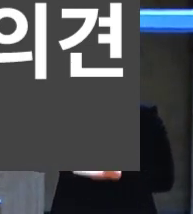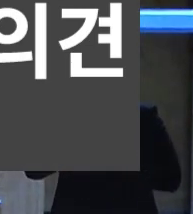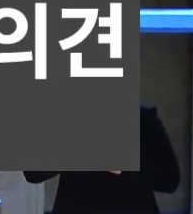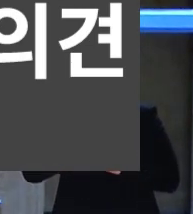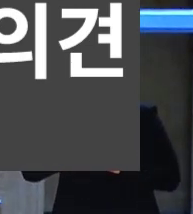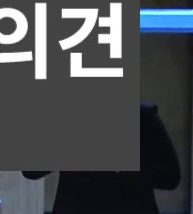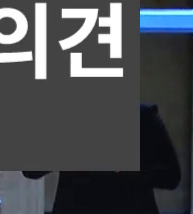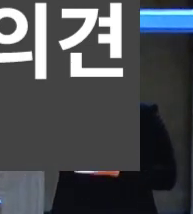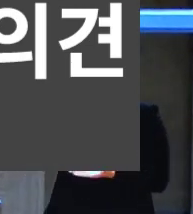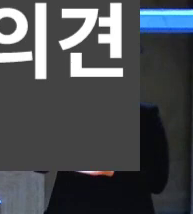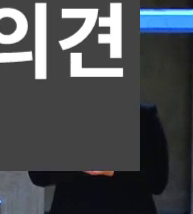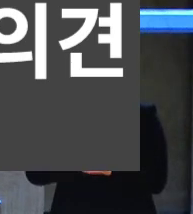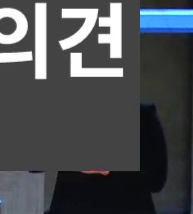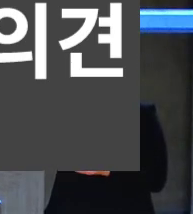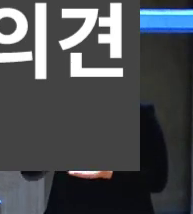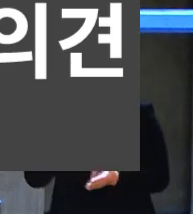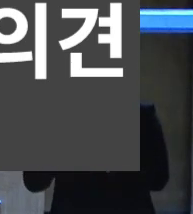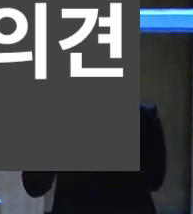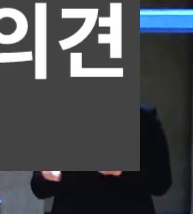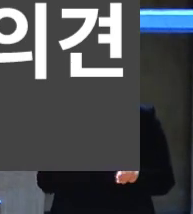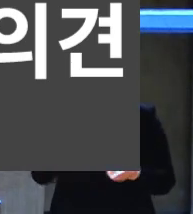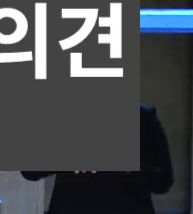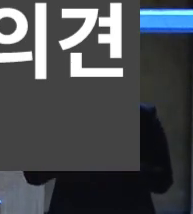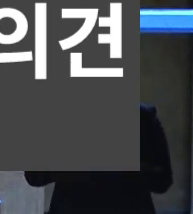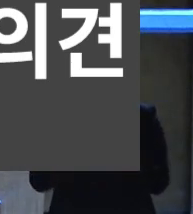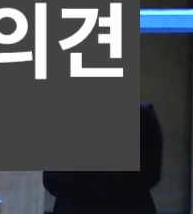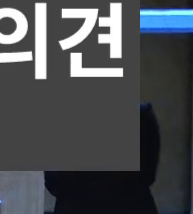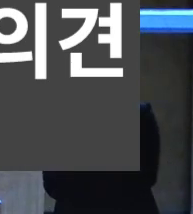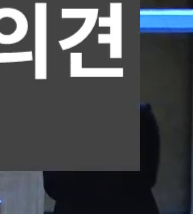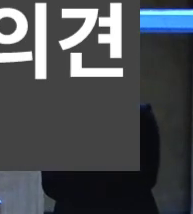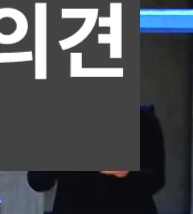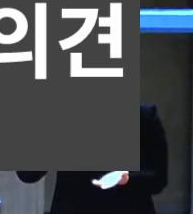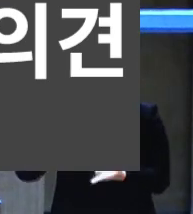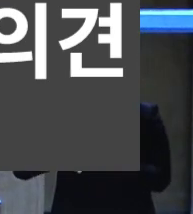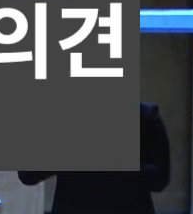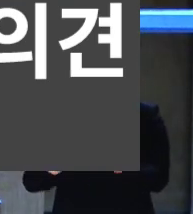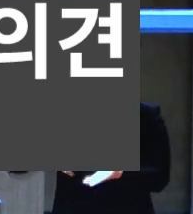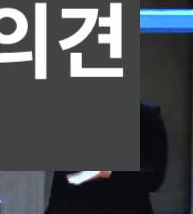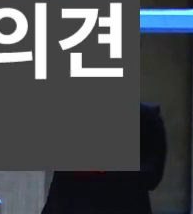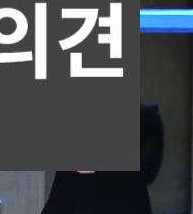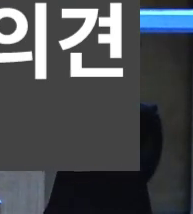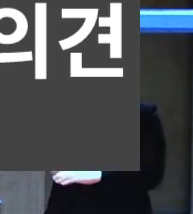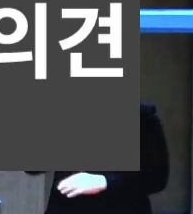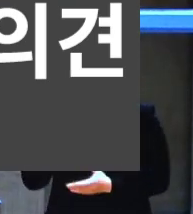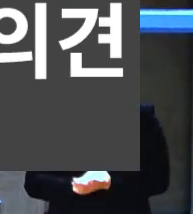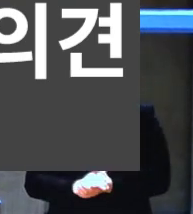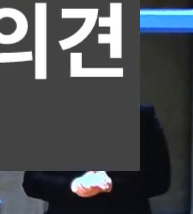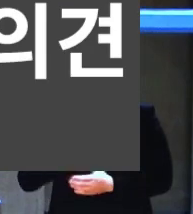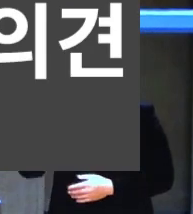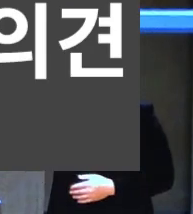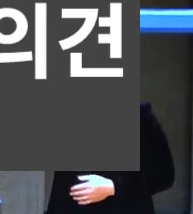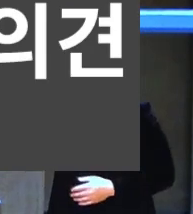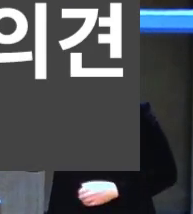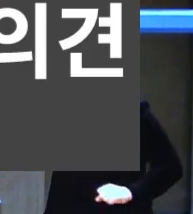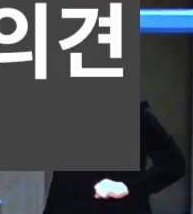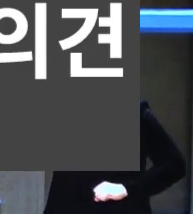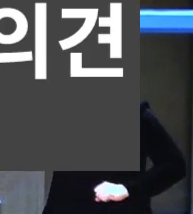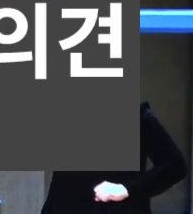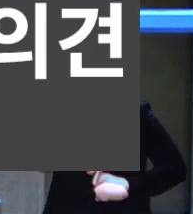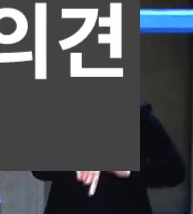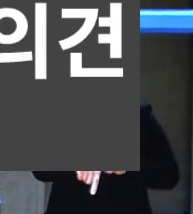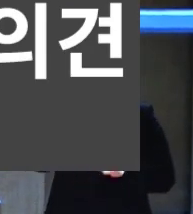적극적인 경기도 등 특단의 대책을 촉구하기 위해 이 자리에 섰습니다. 최근 국방부가 고치원에 위치해